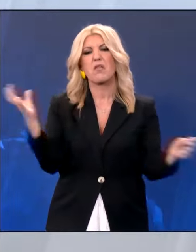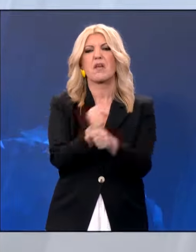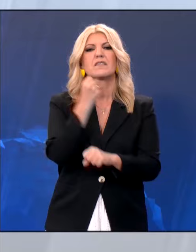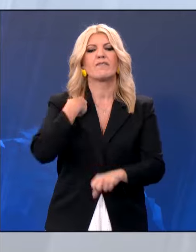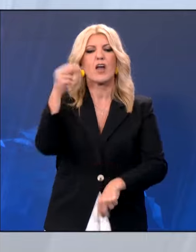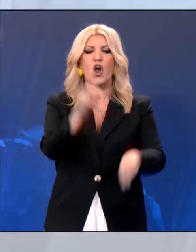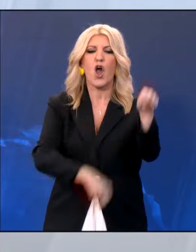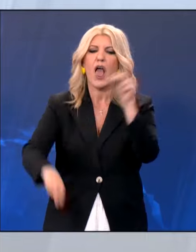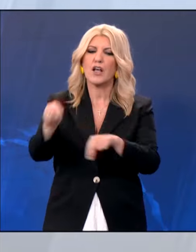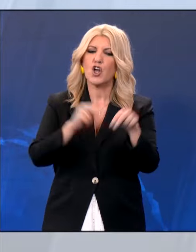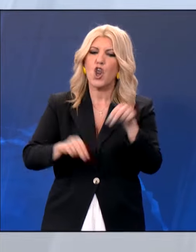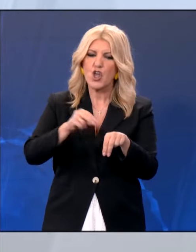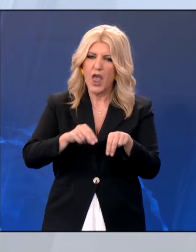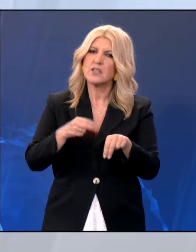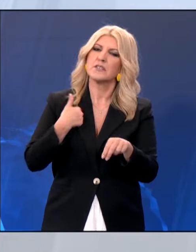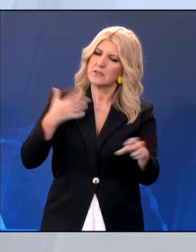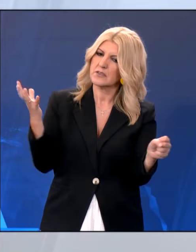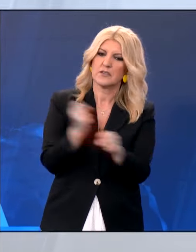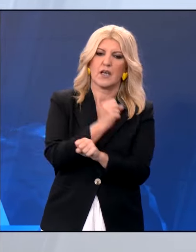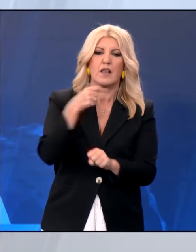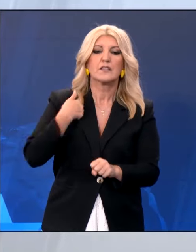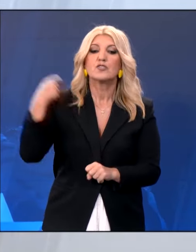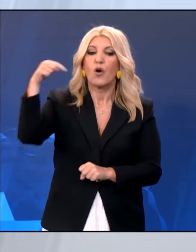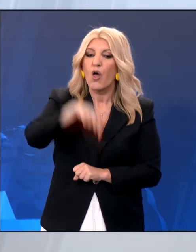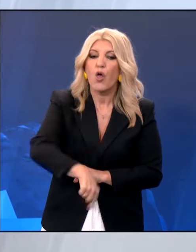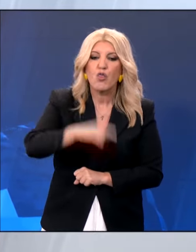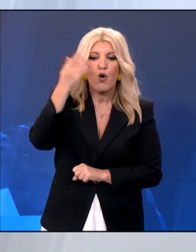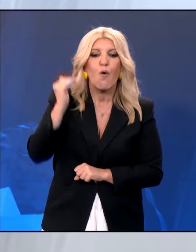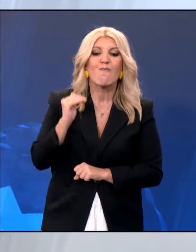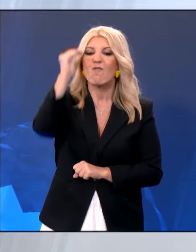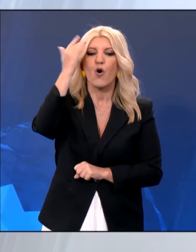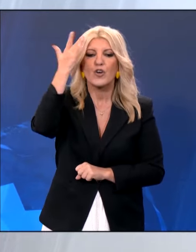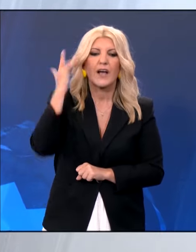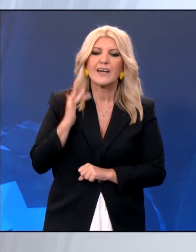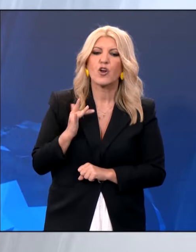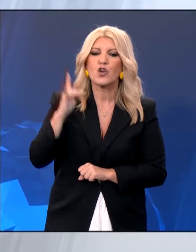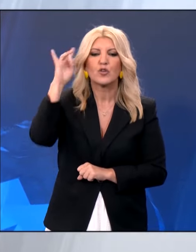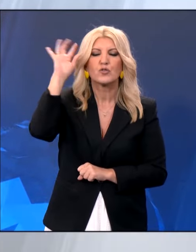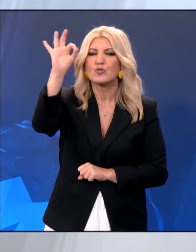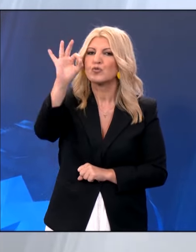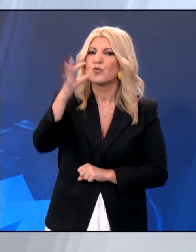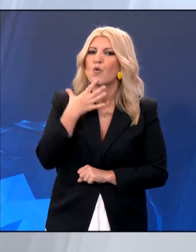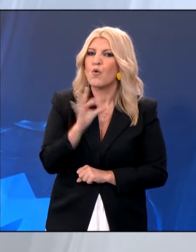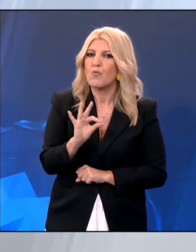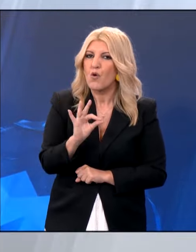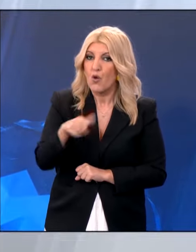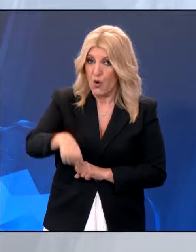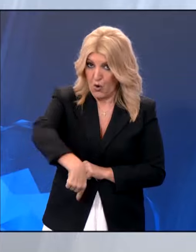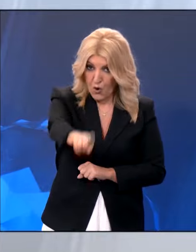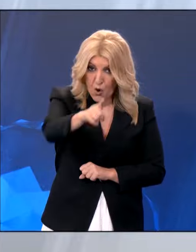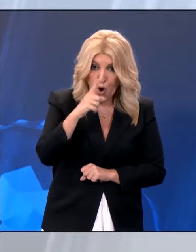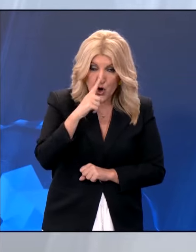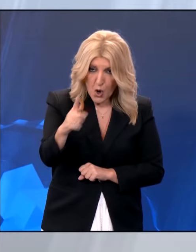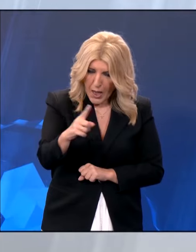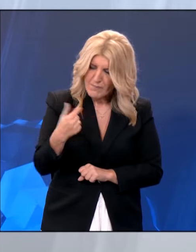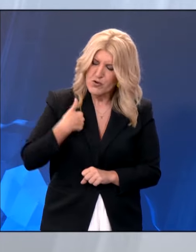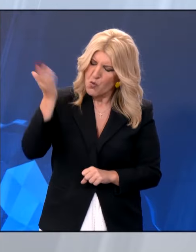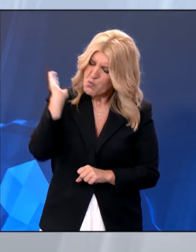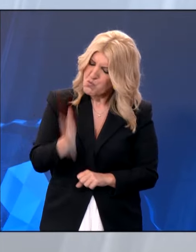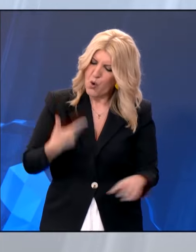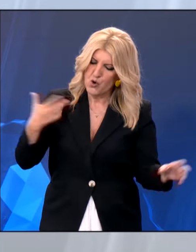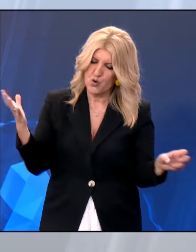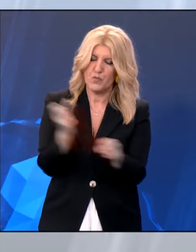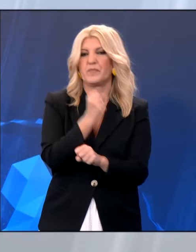here in North Carolina for one reason, because I intend to win this state in November. Ο